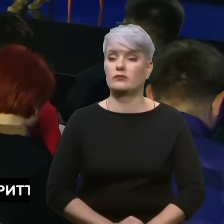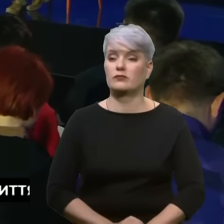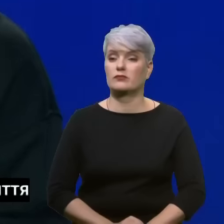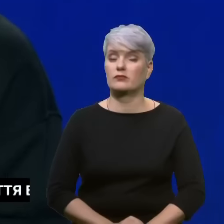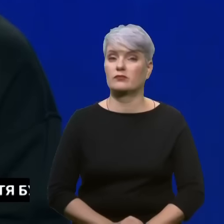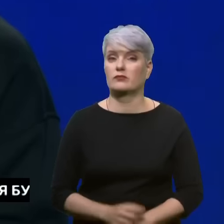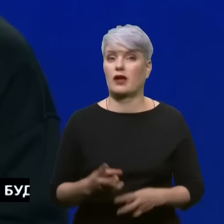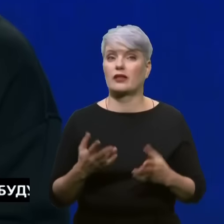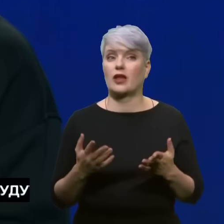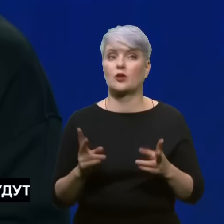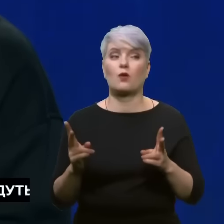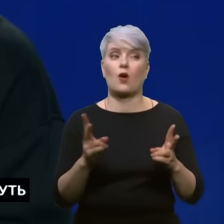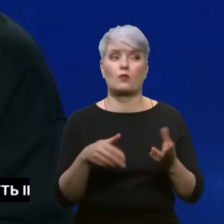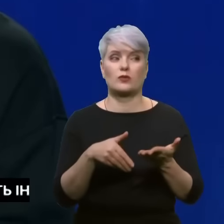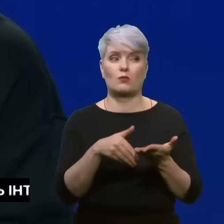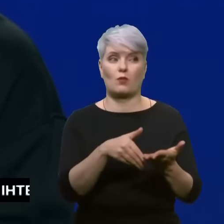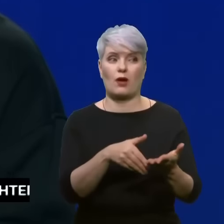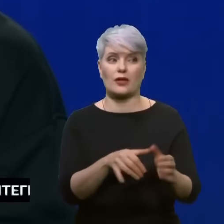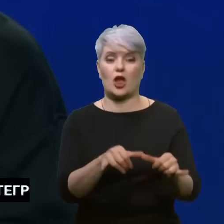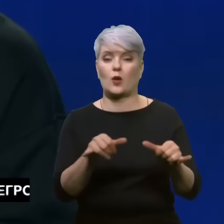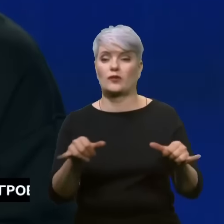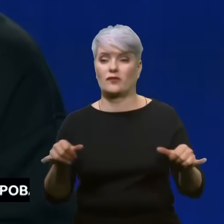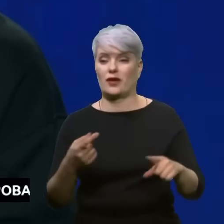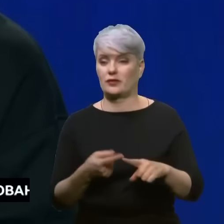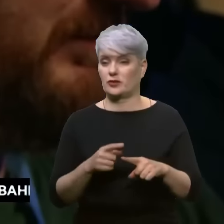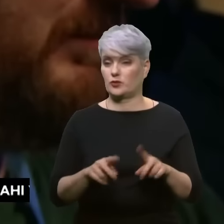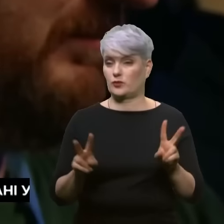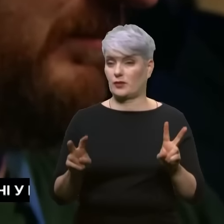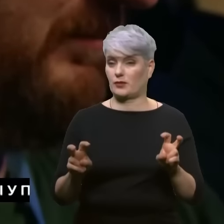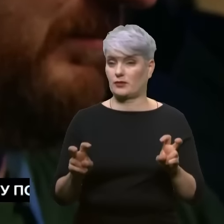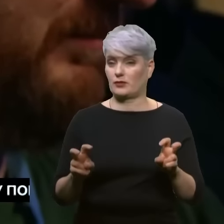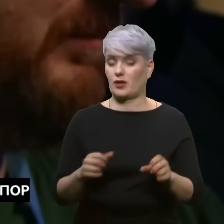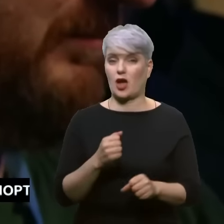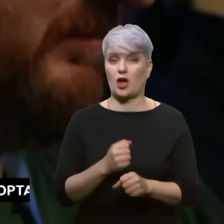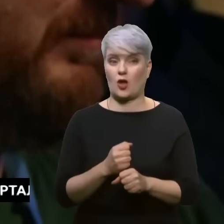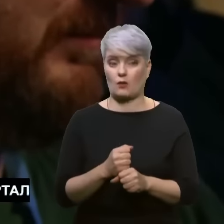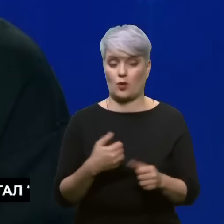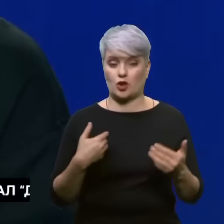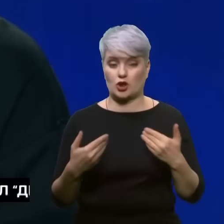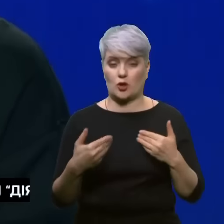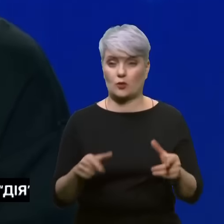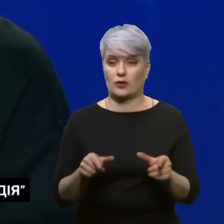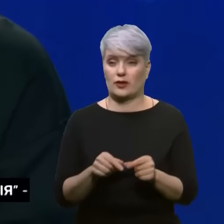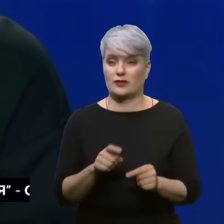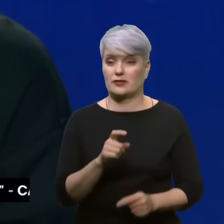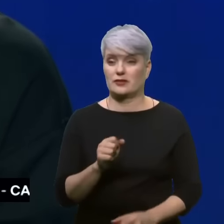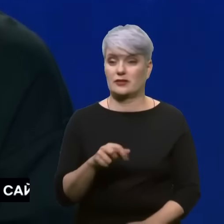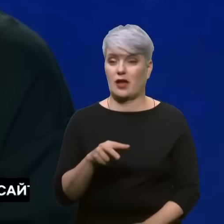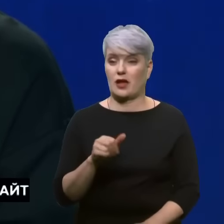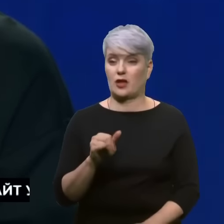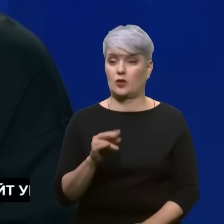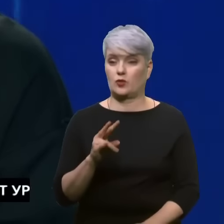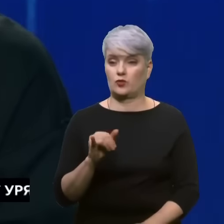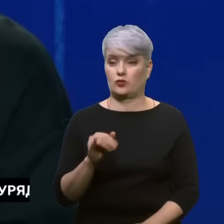А для чого комусь допомагати і розвивати цю тематику? Робочі у мене стосунки з Залужним.